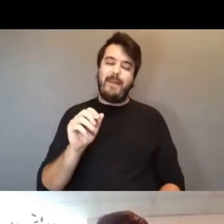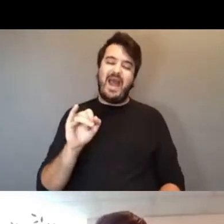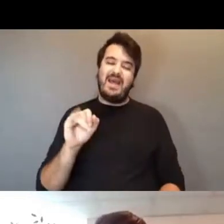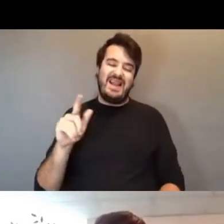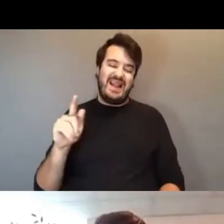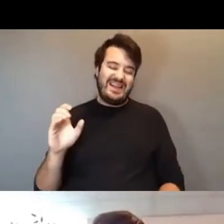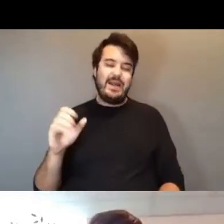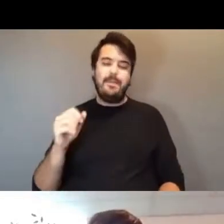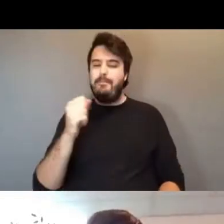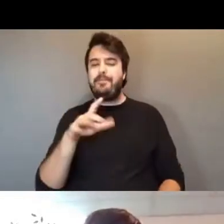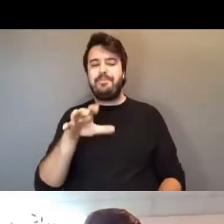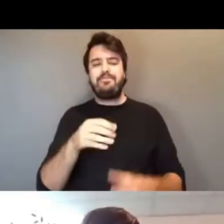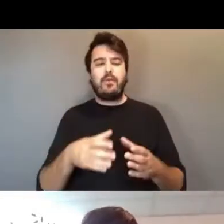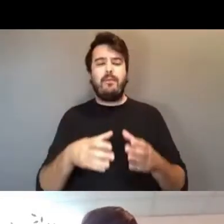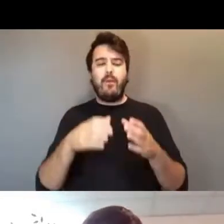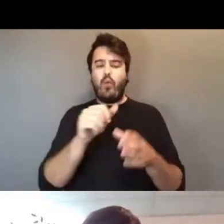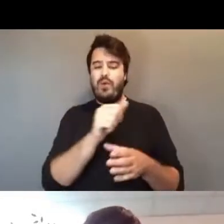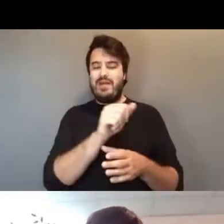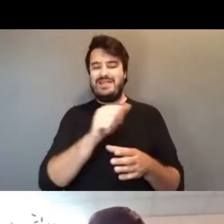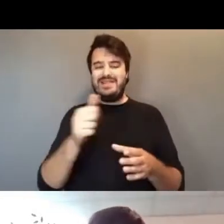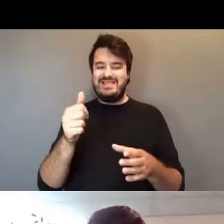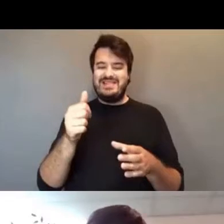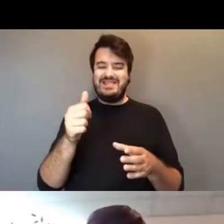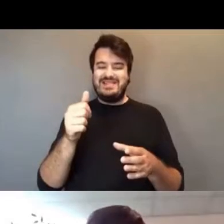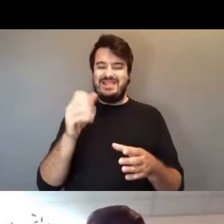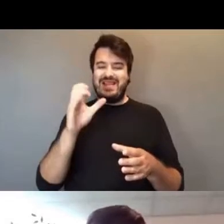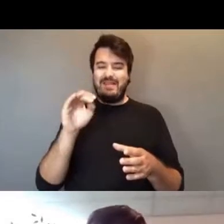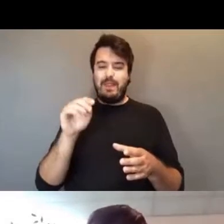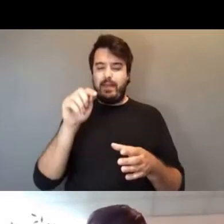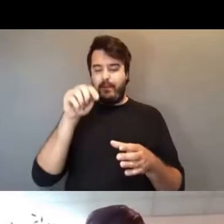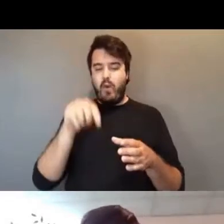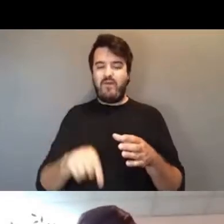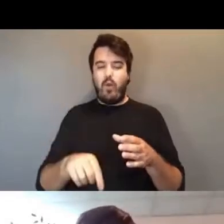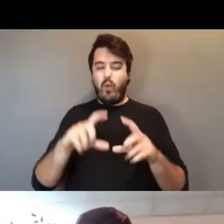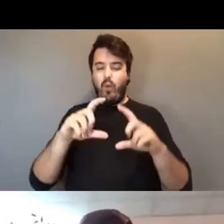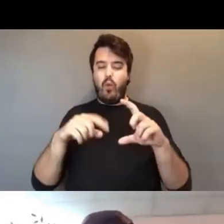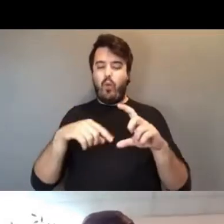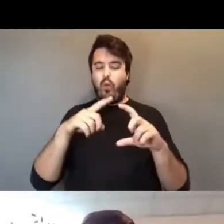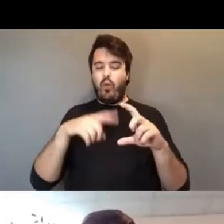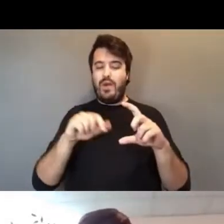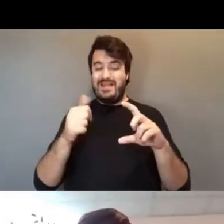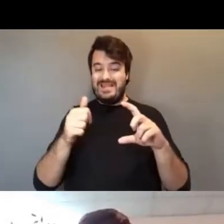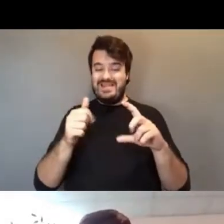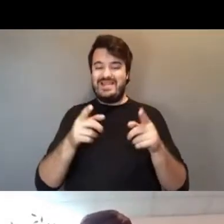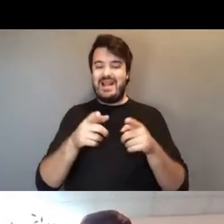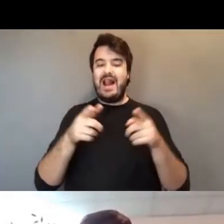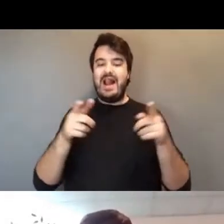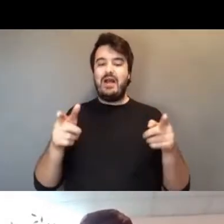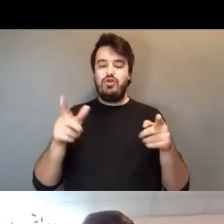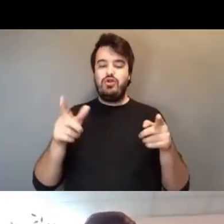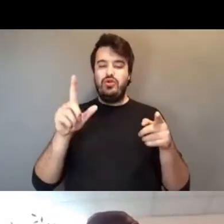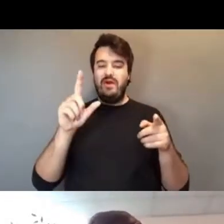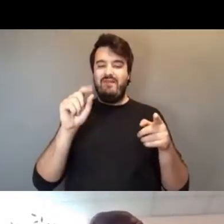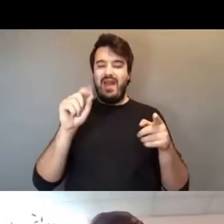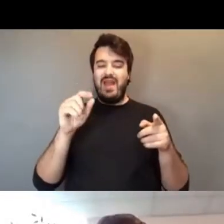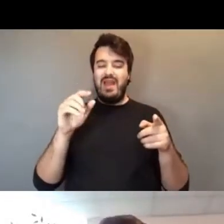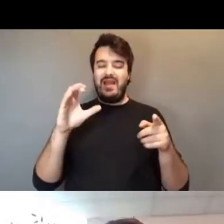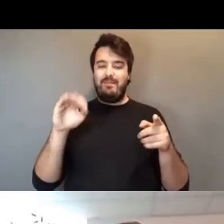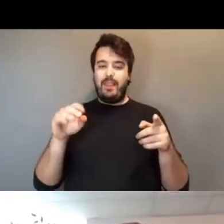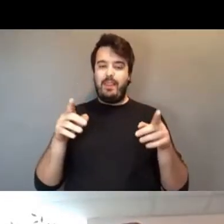pouvez prendre un pot de 10 cm de profondeur et 20 cm de